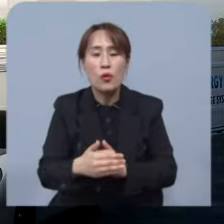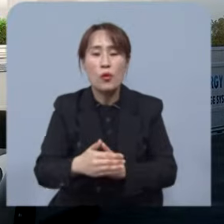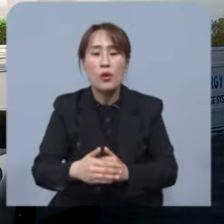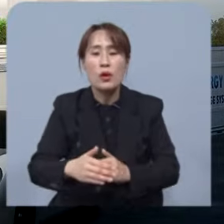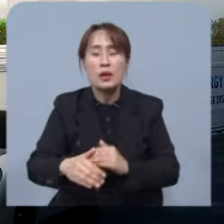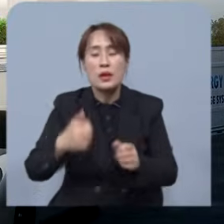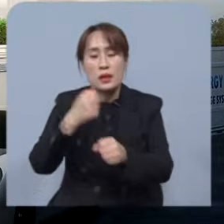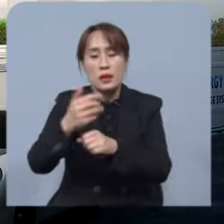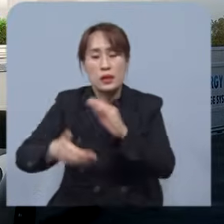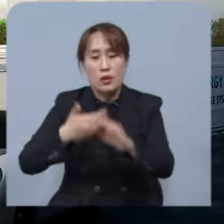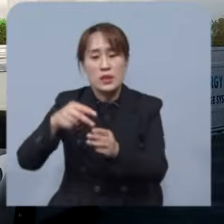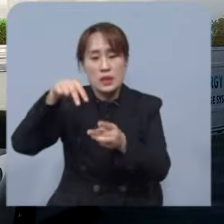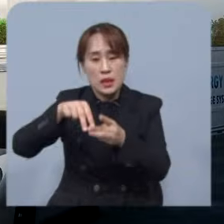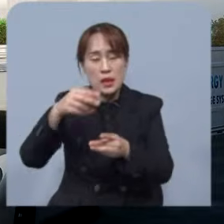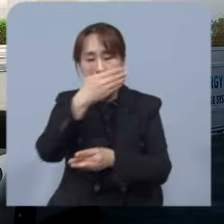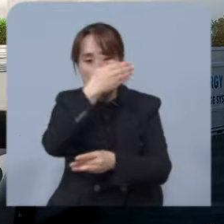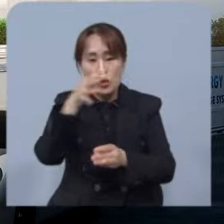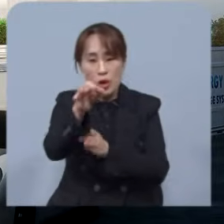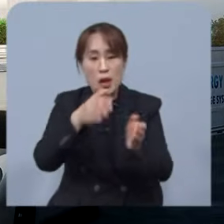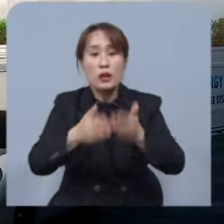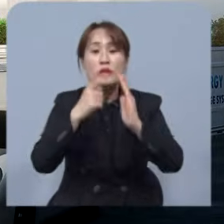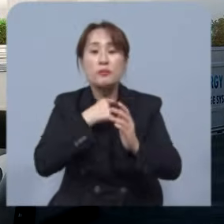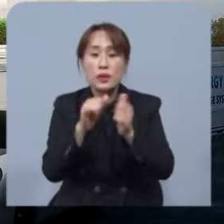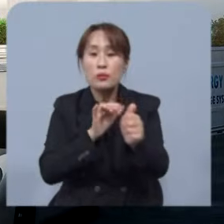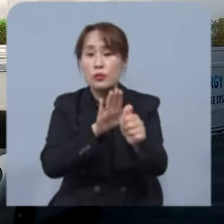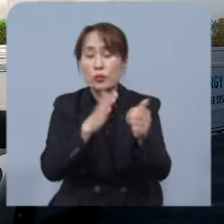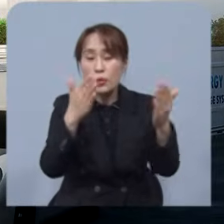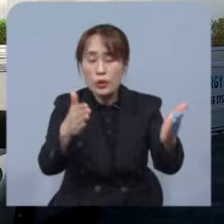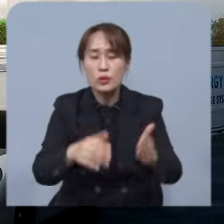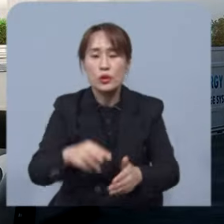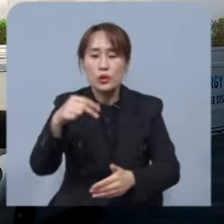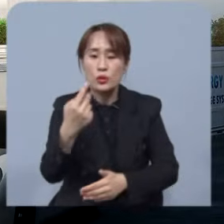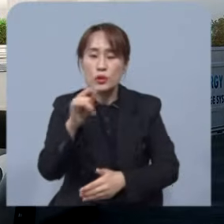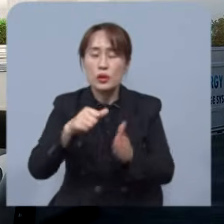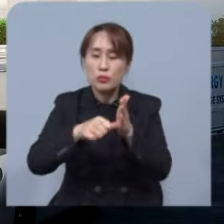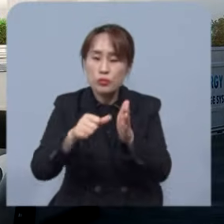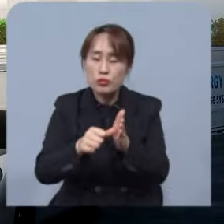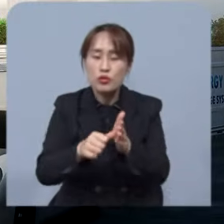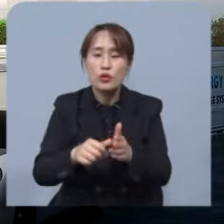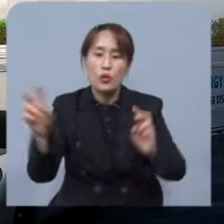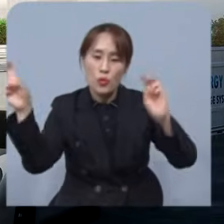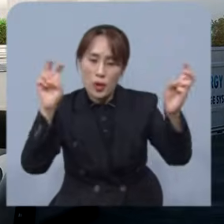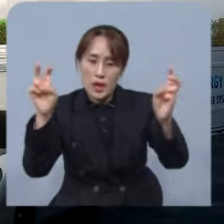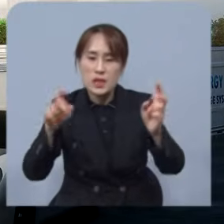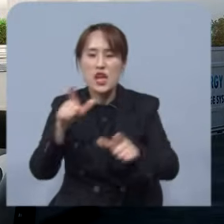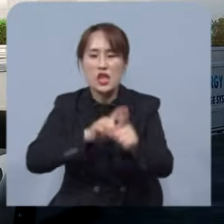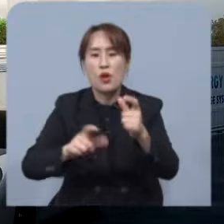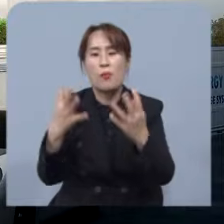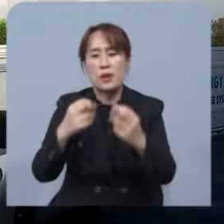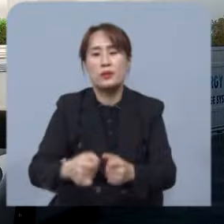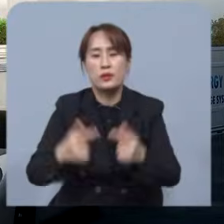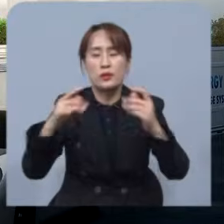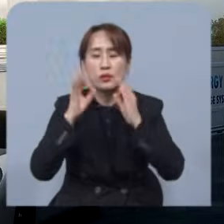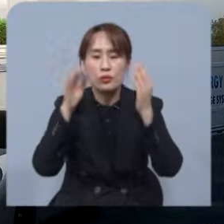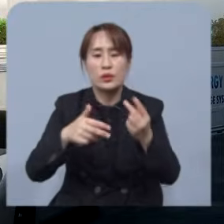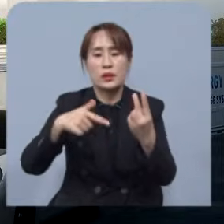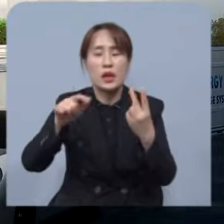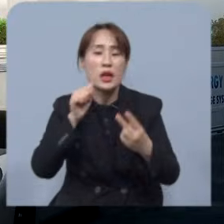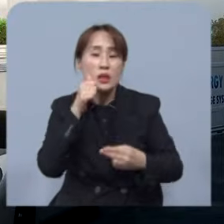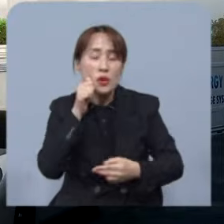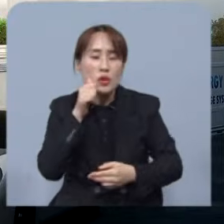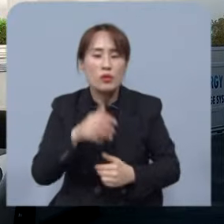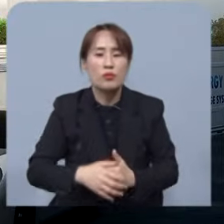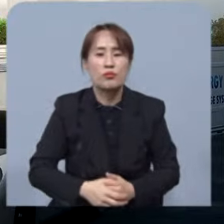제조혁신센터를 통해 청년 스타트업을 육성하고 소재 부품 기업의 산업화도 적극 지원하겠습니다. 2차 전지